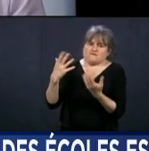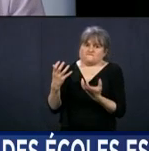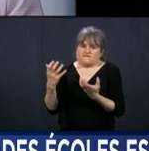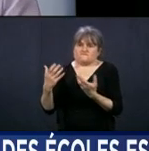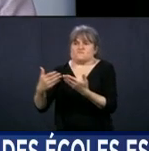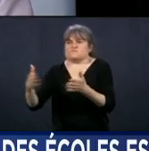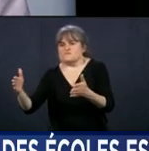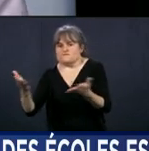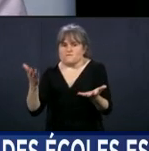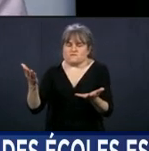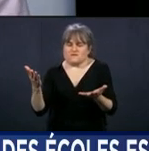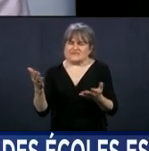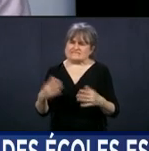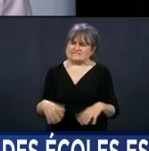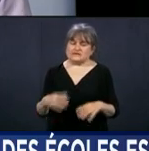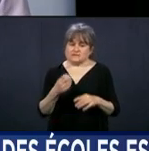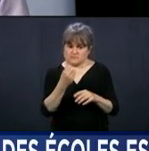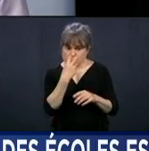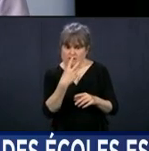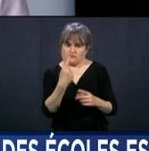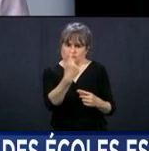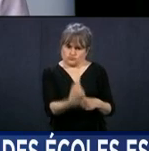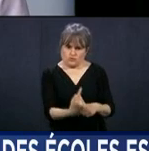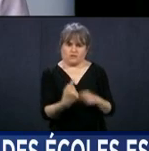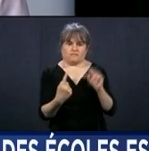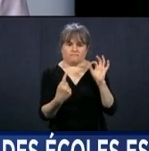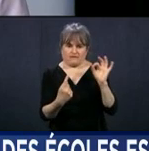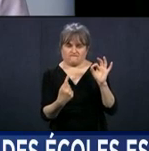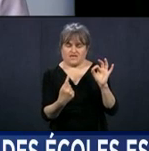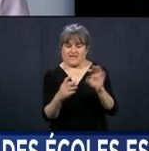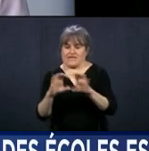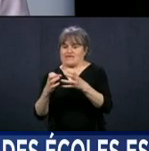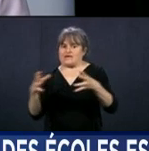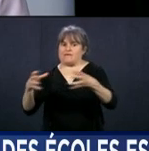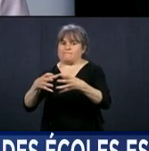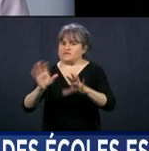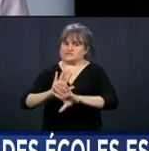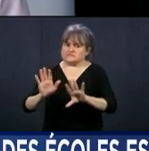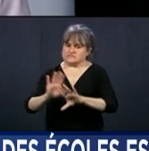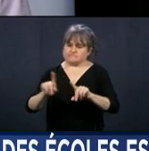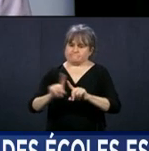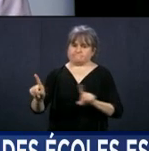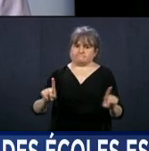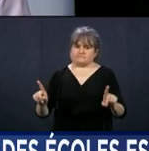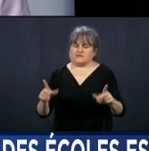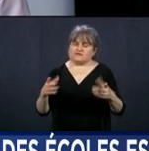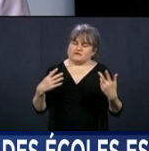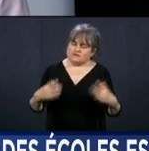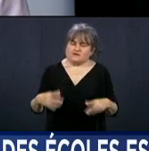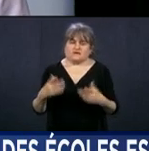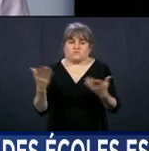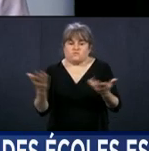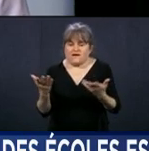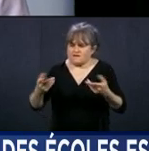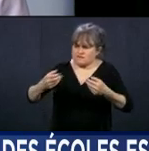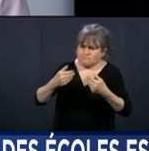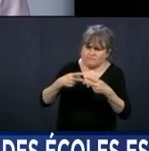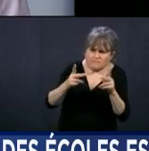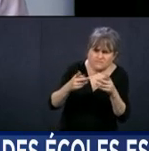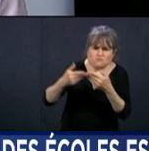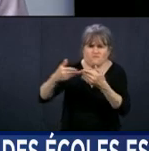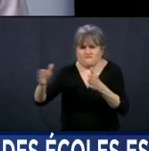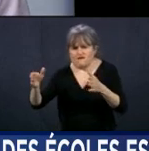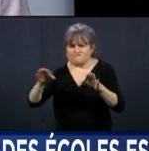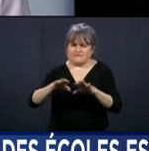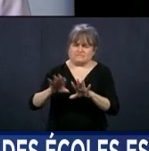privilégier les sports individuels. Mais bon, qu'est-ce qui va être permis ou non? Qu'est-ce qui va être possible ou non? Et à quel moment? On travaille sur tous ces fronts-là, sachez-le